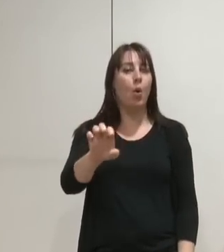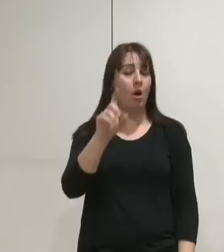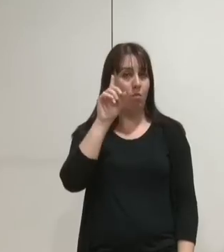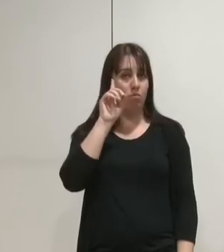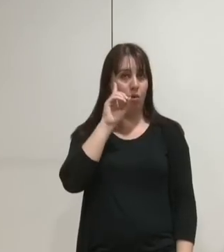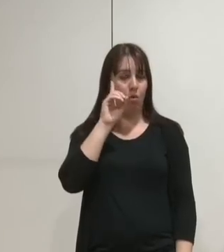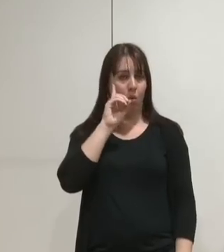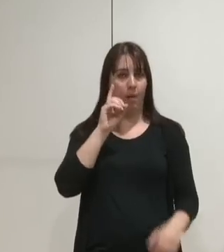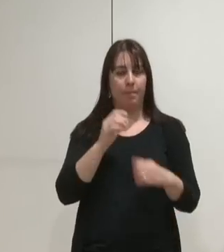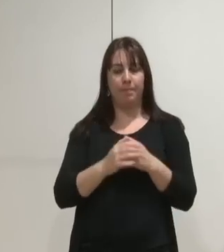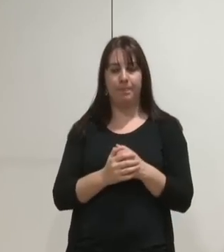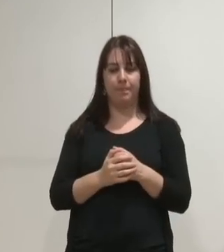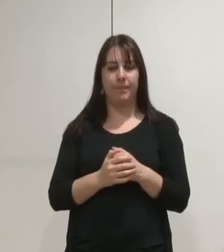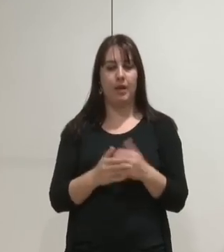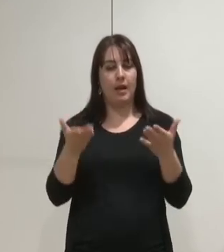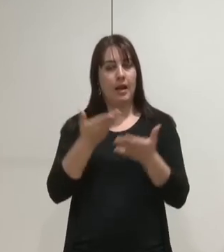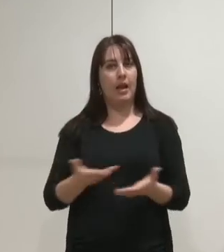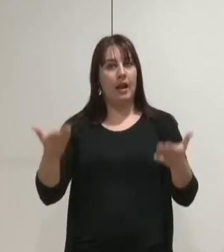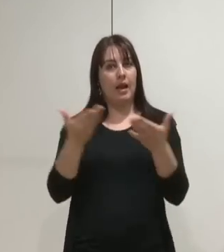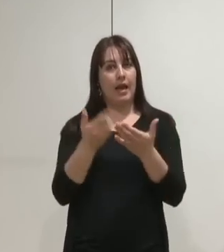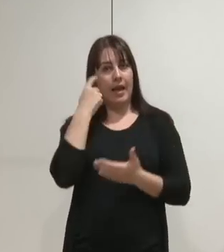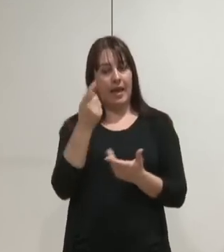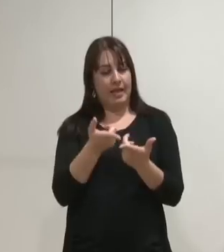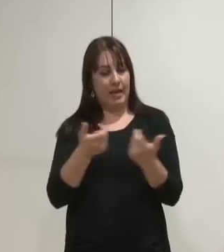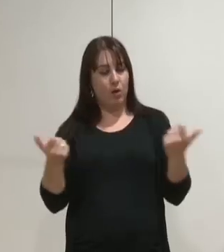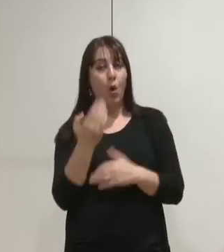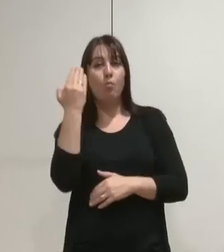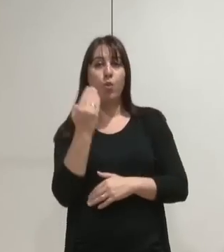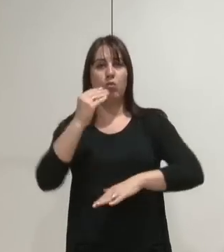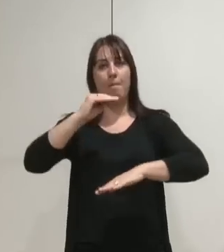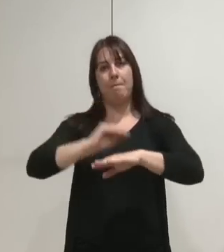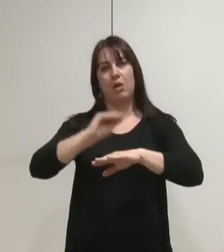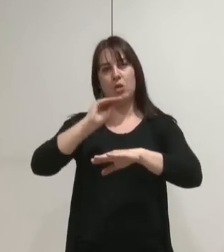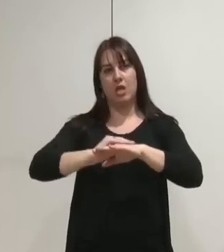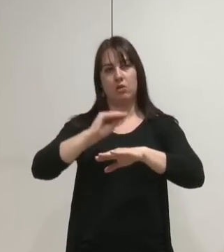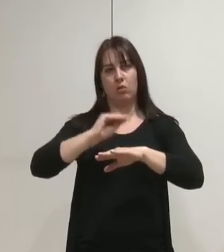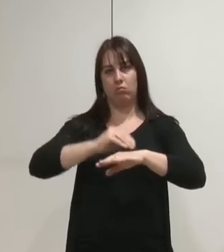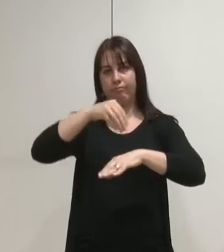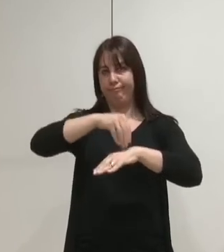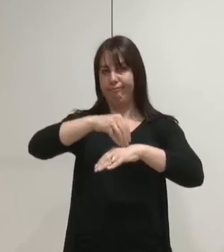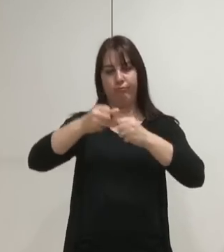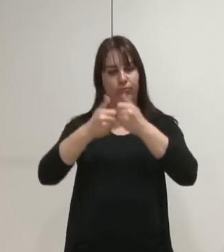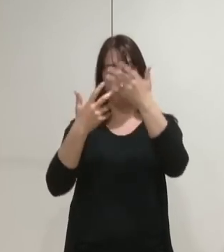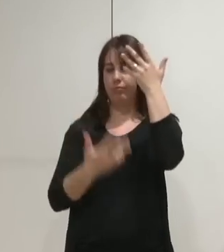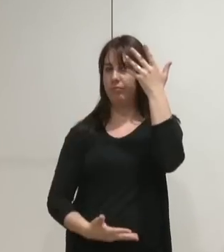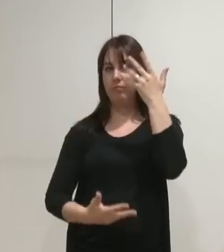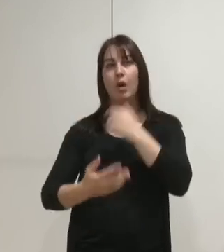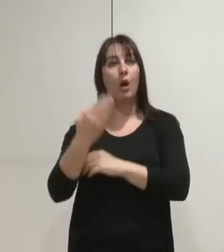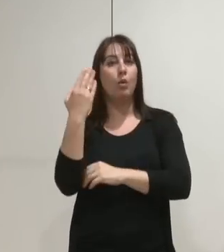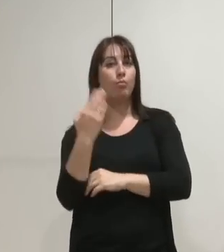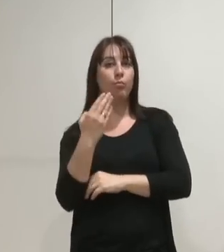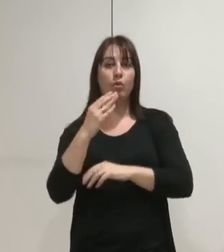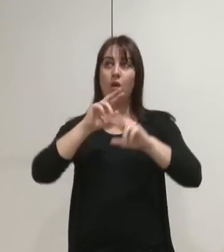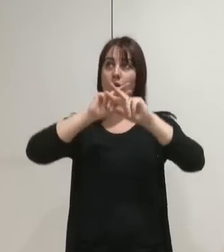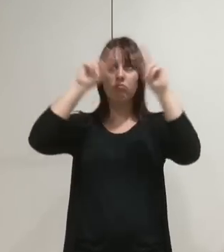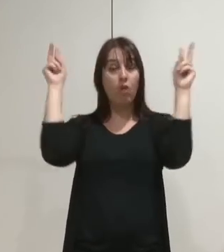notamment au-delà d'un état des lieux de faire un certain nombre de préconisations permettant effectivement d'avoir une vision d'ensemble sur tous les